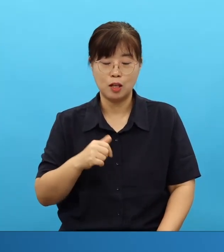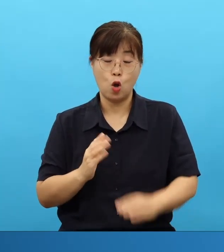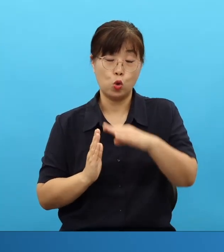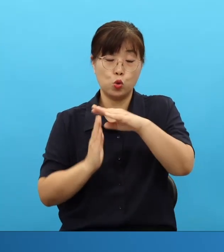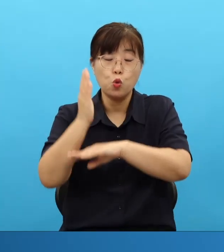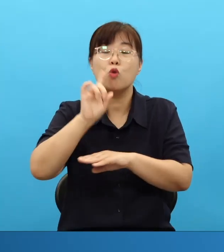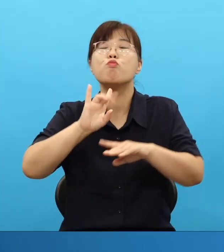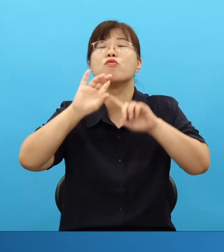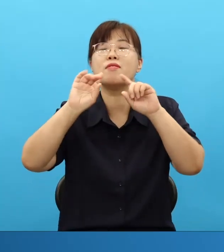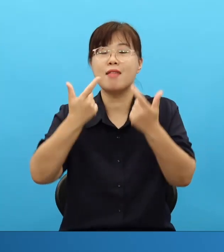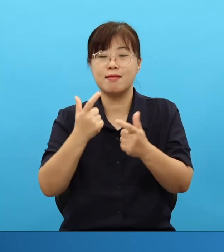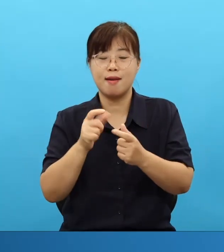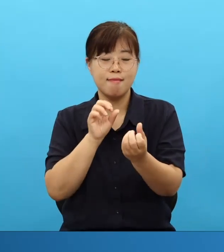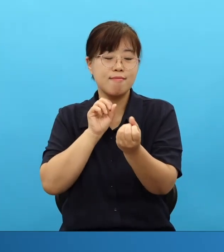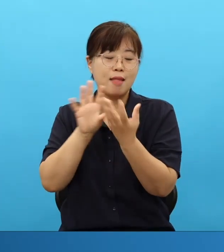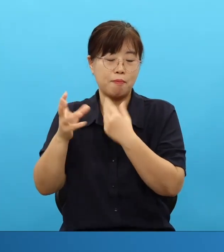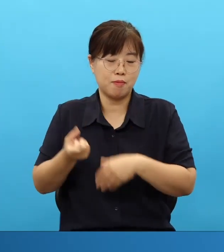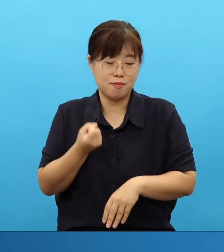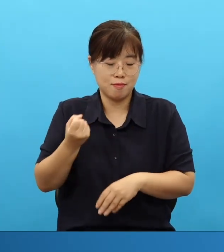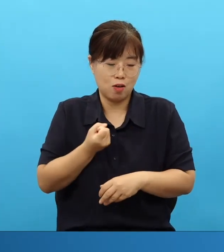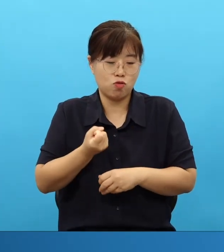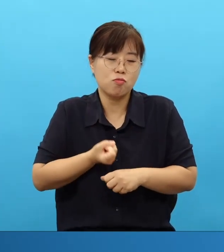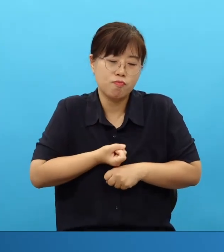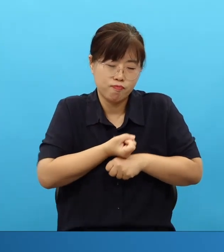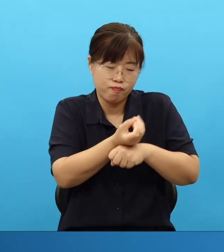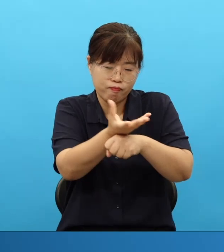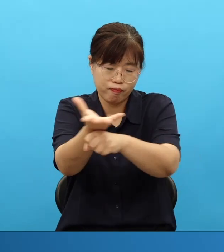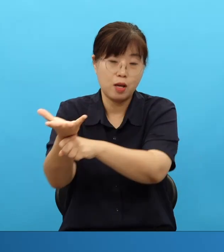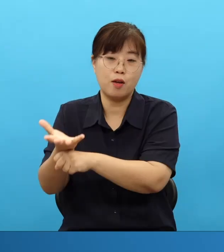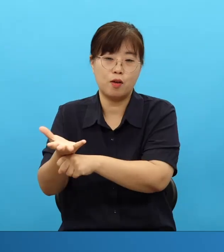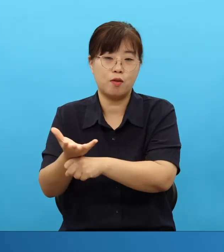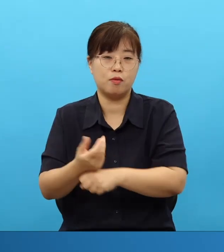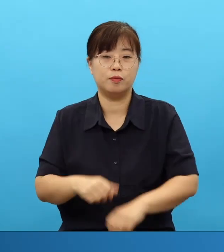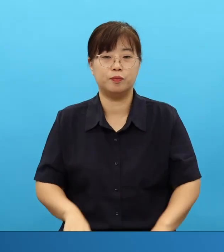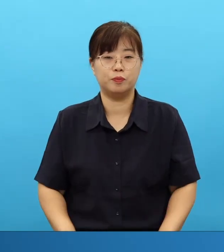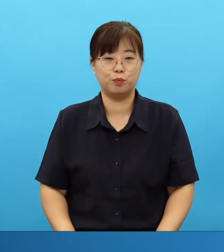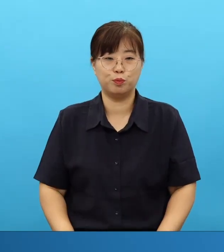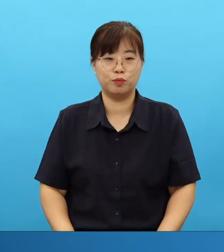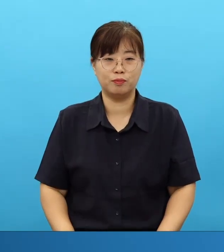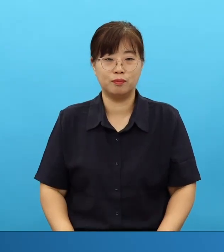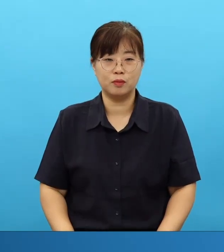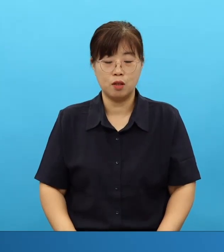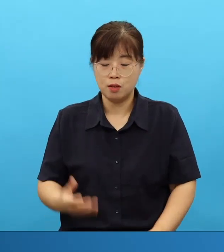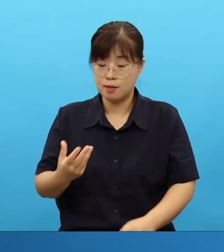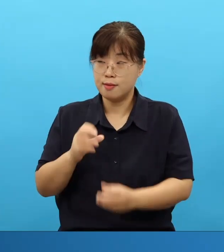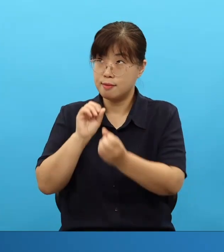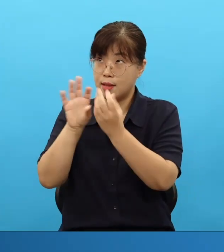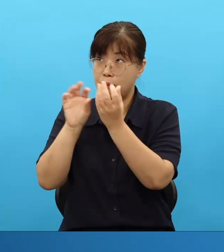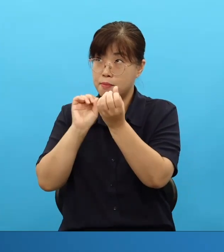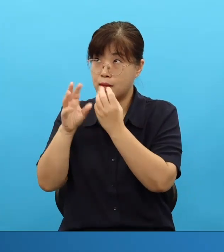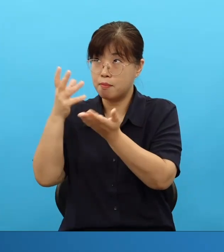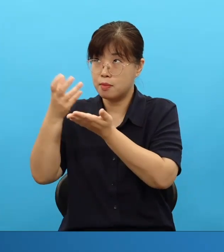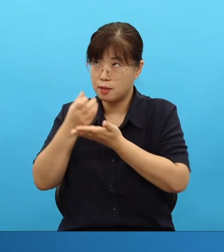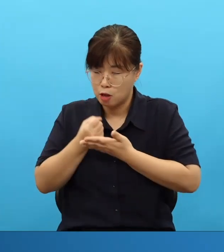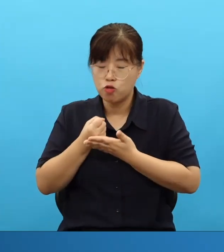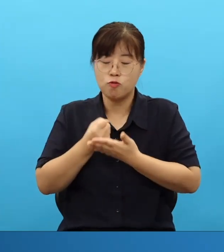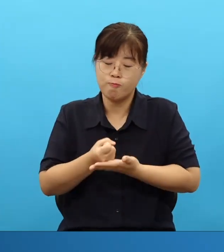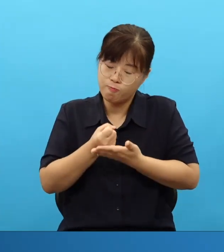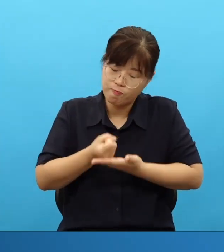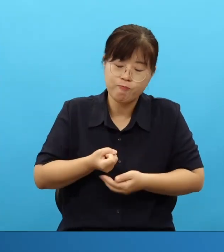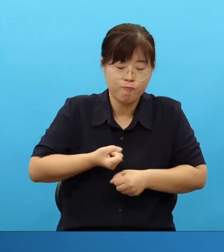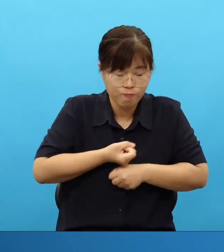가라 순례자는 답을 가지고 가는 것 꼭 찾아내야